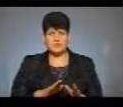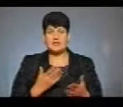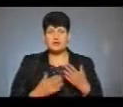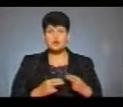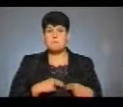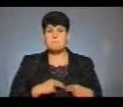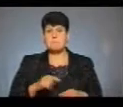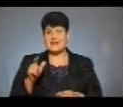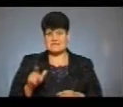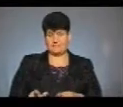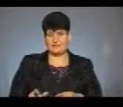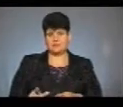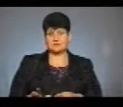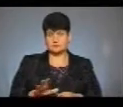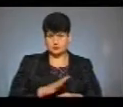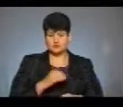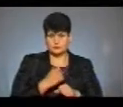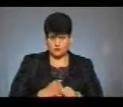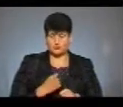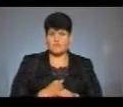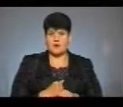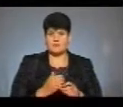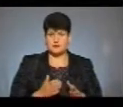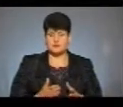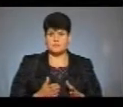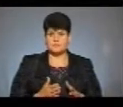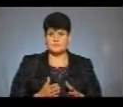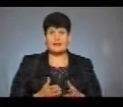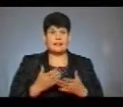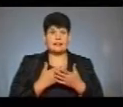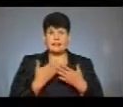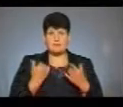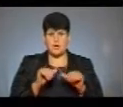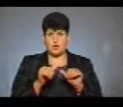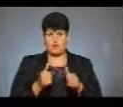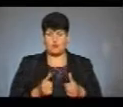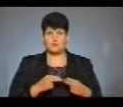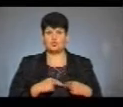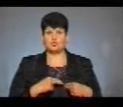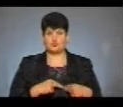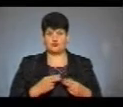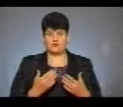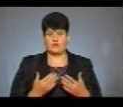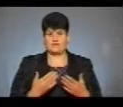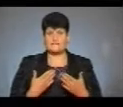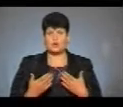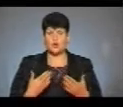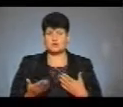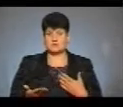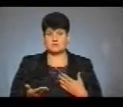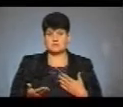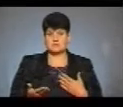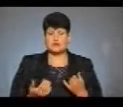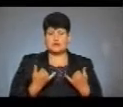працівник працював на роботі, працює і не має оформлених трудових відносин, то